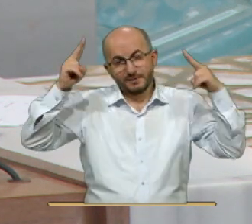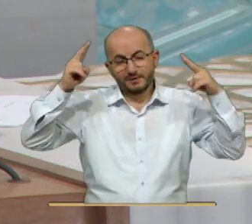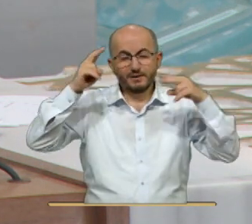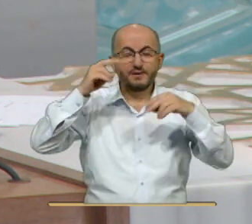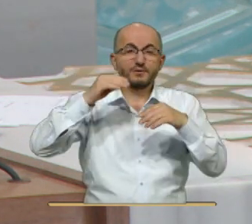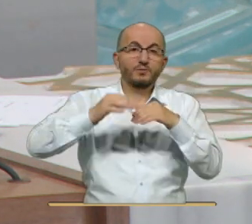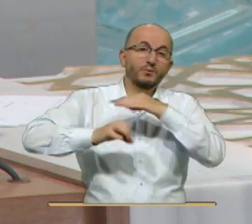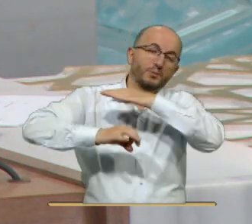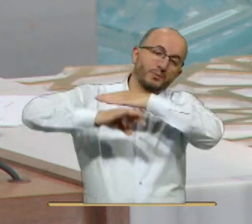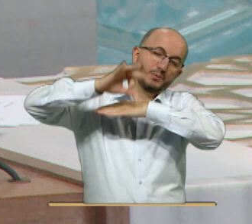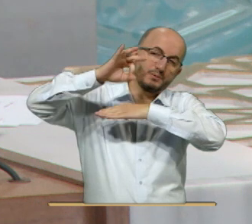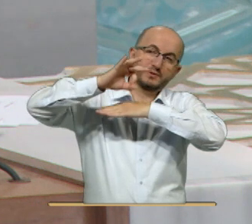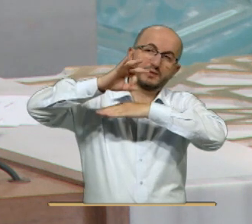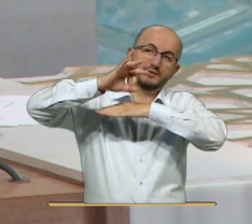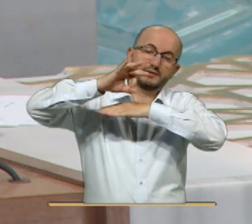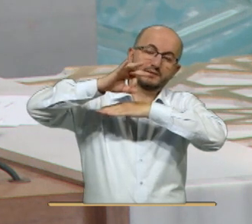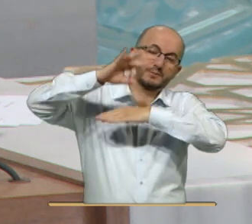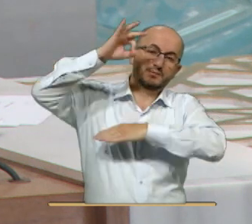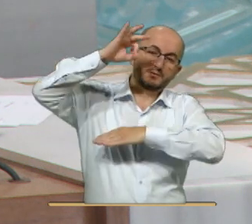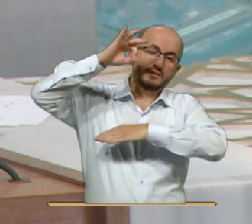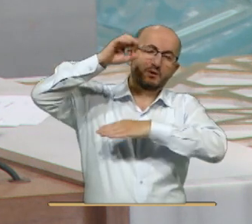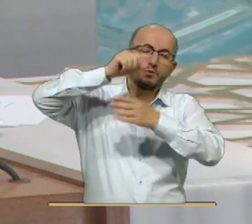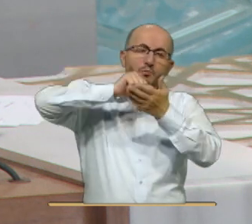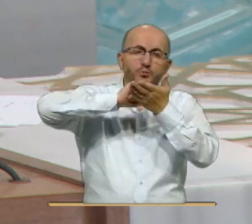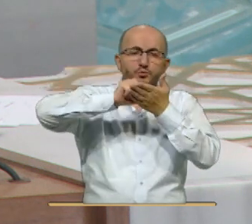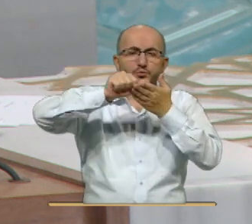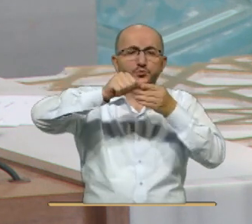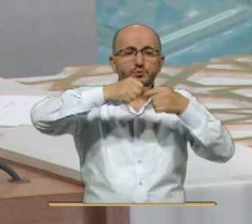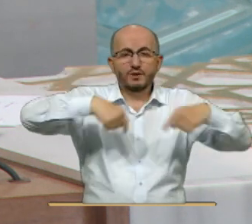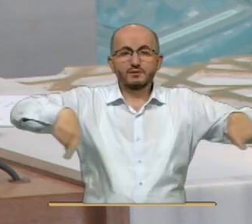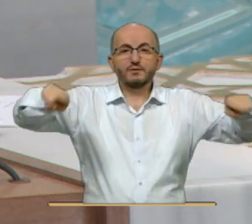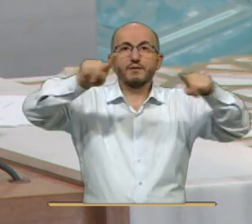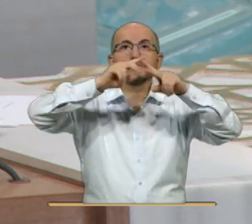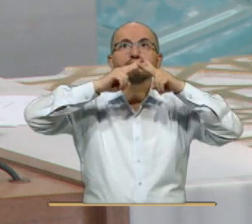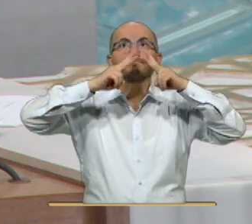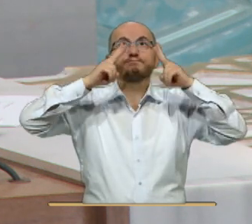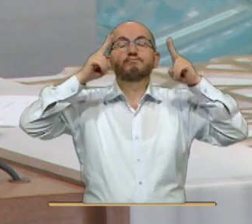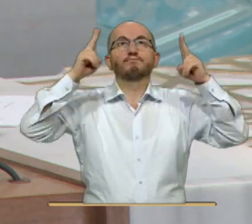Şöyle yükselir ve bütün etrafınızı aydınlatır.